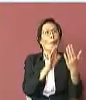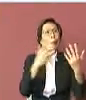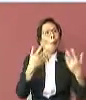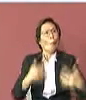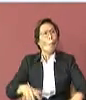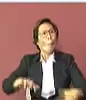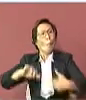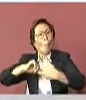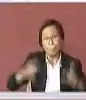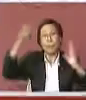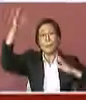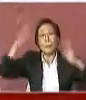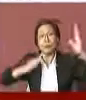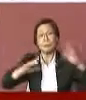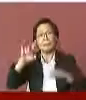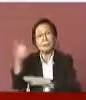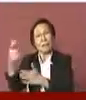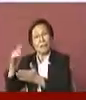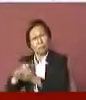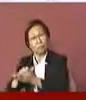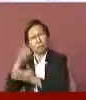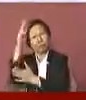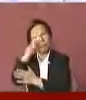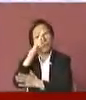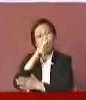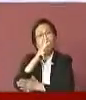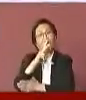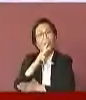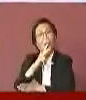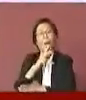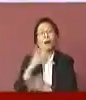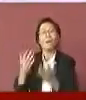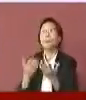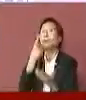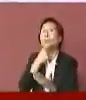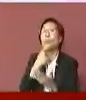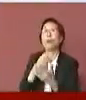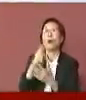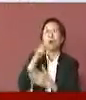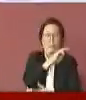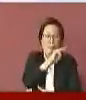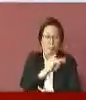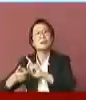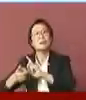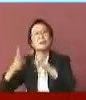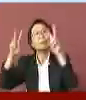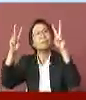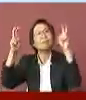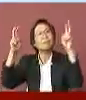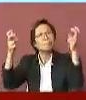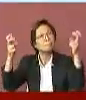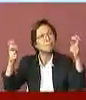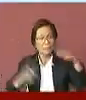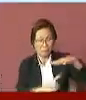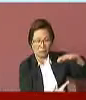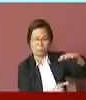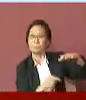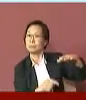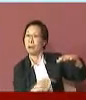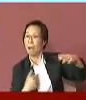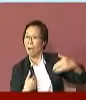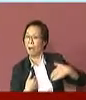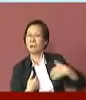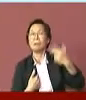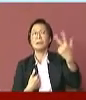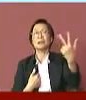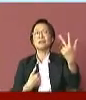Selaras dengan usaha memperkasa ekonomi digital, pelaksanaan dasar pendidikan digital akan diberi tumpuan oleh kerajaan. Mempunyai tiga tujuan,